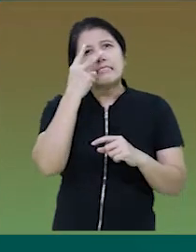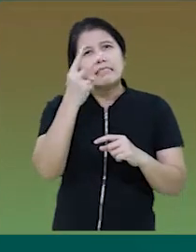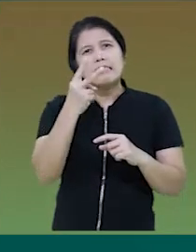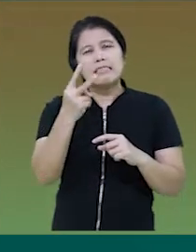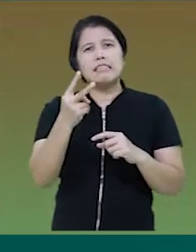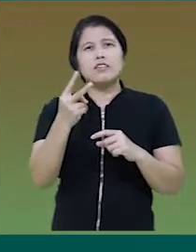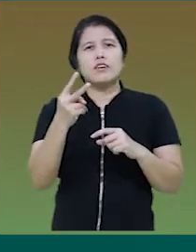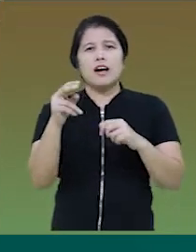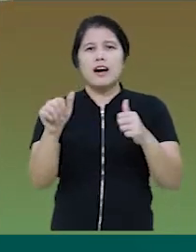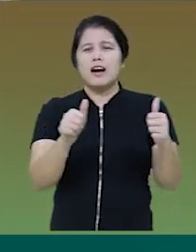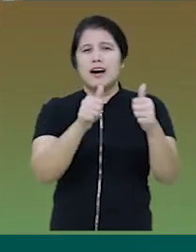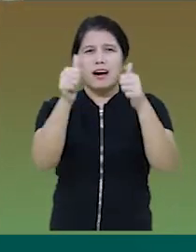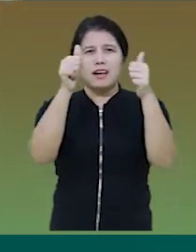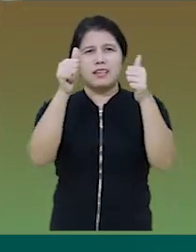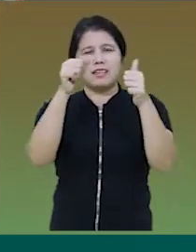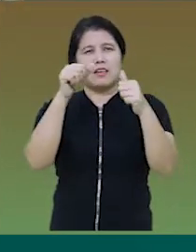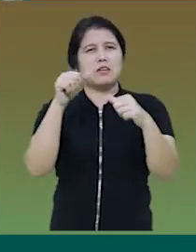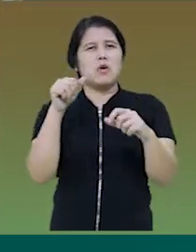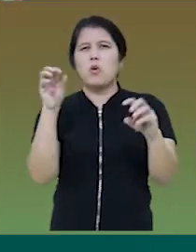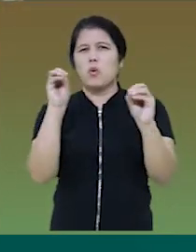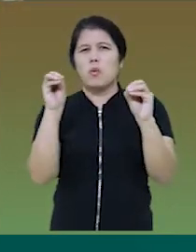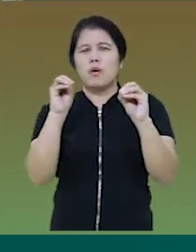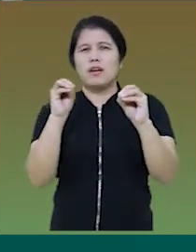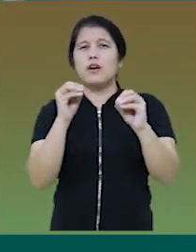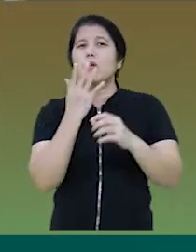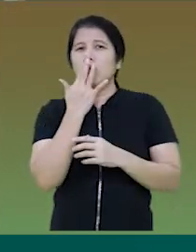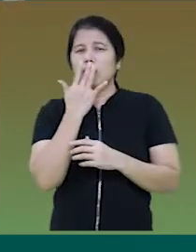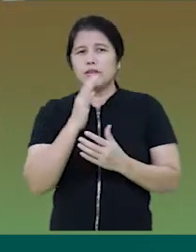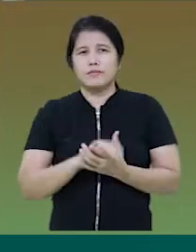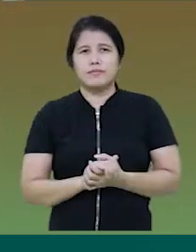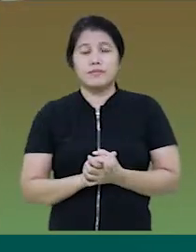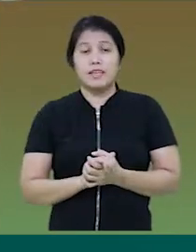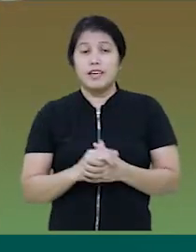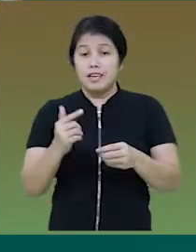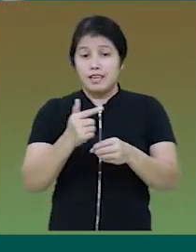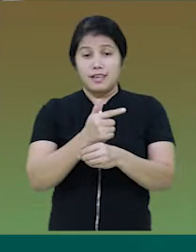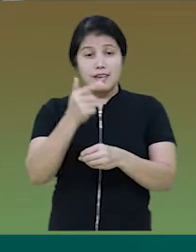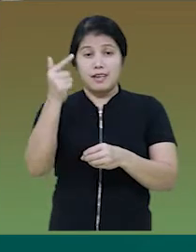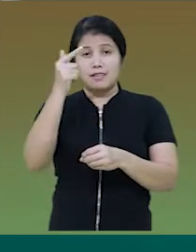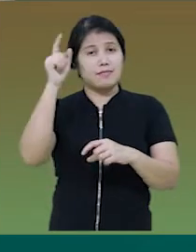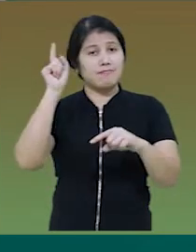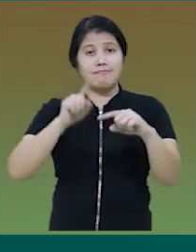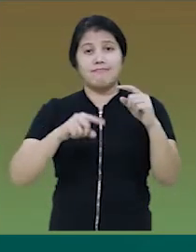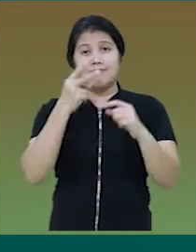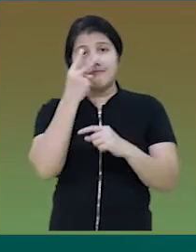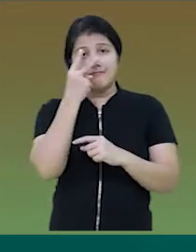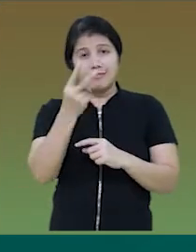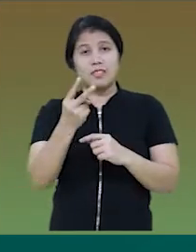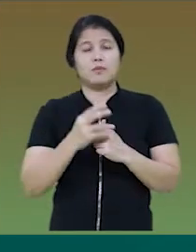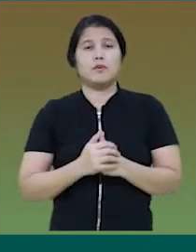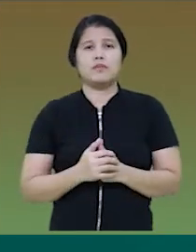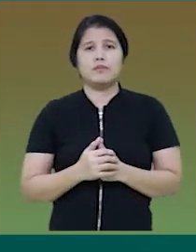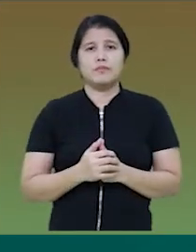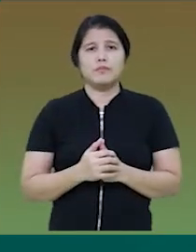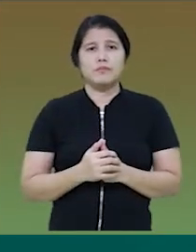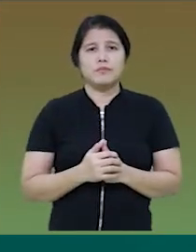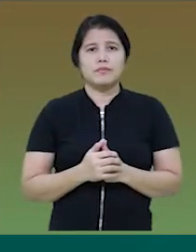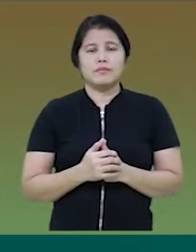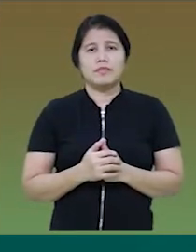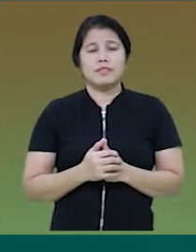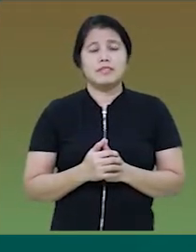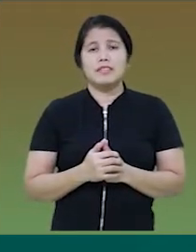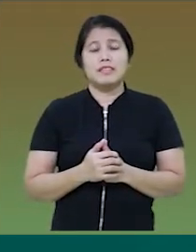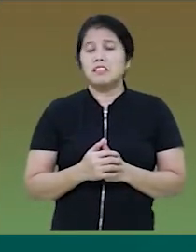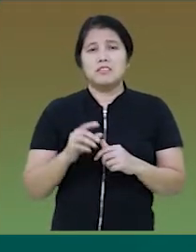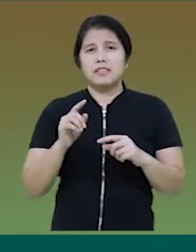di po ba, teacher? Magaling talaga kayong magmasid, mga bata. Gas is invisible, but we can feel it. Hindi